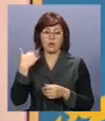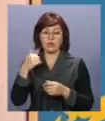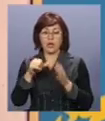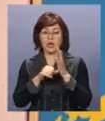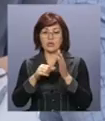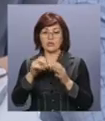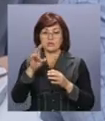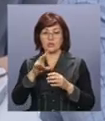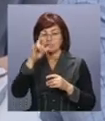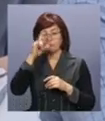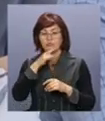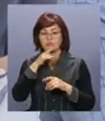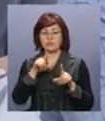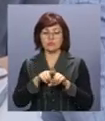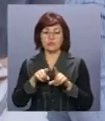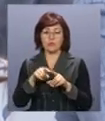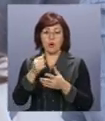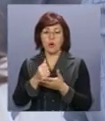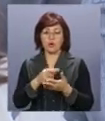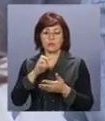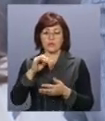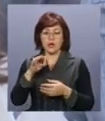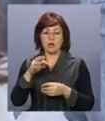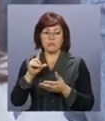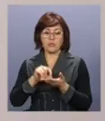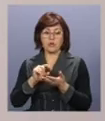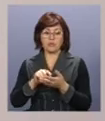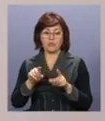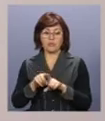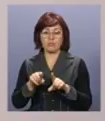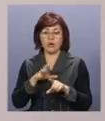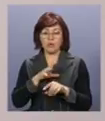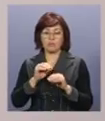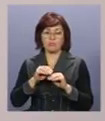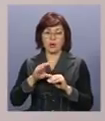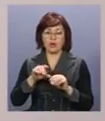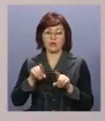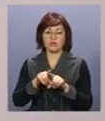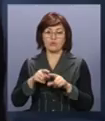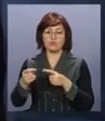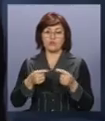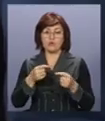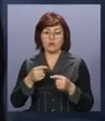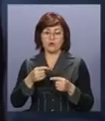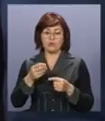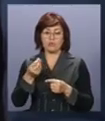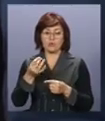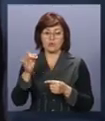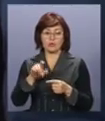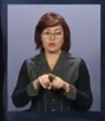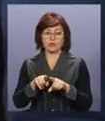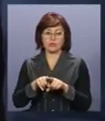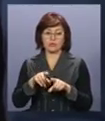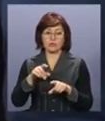қазан күні Қазақстанның қор биржасында бірыңғай зейнетақы жинақтаушы қорының төрағасы қор қаржысынан